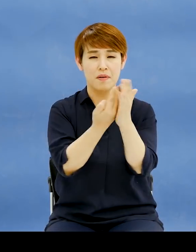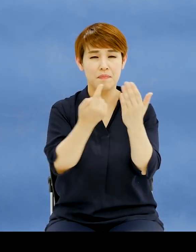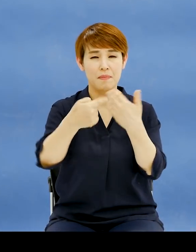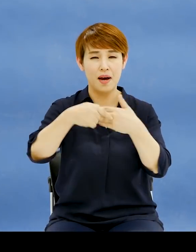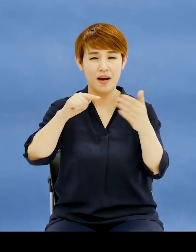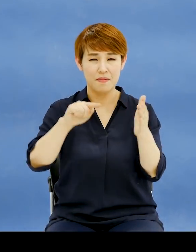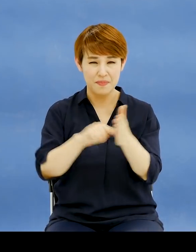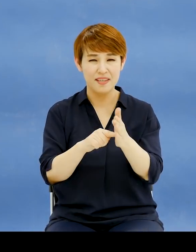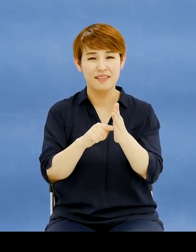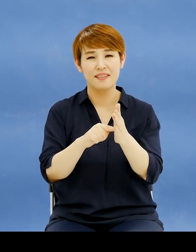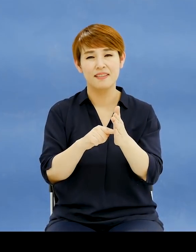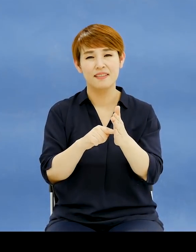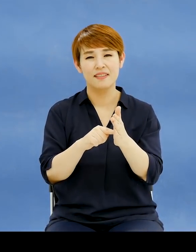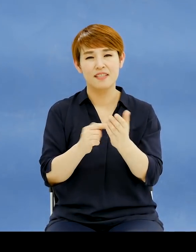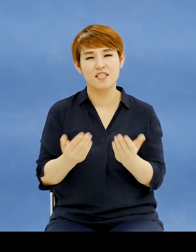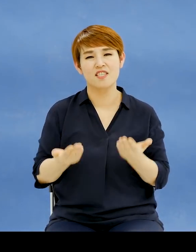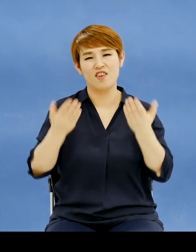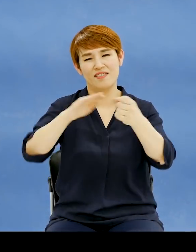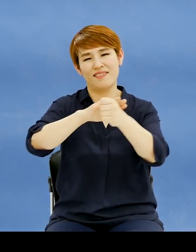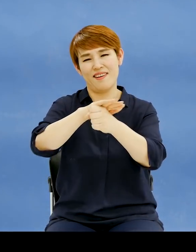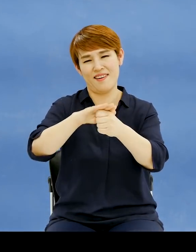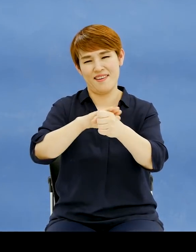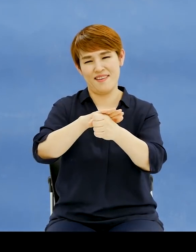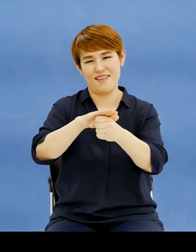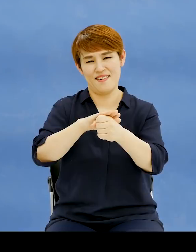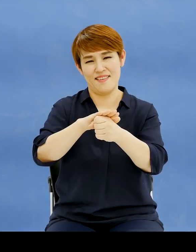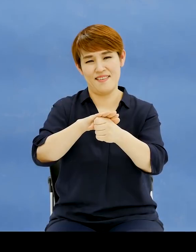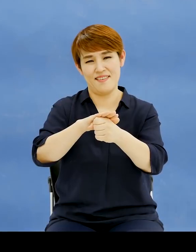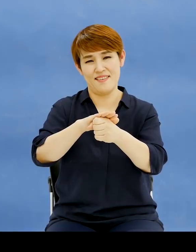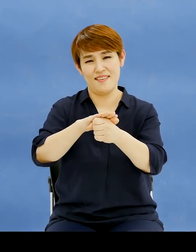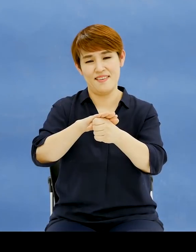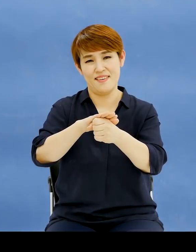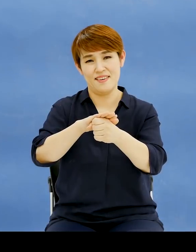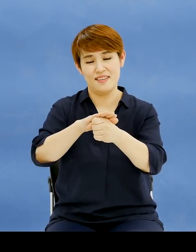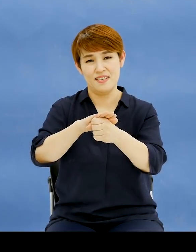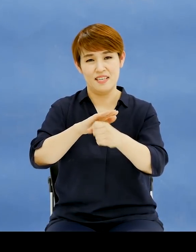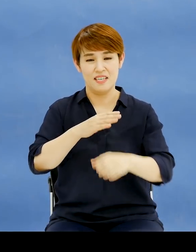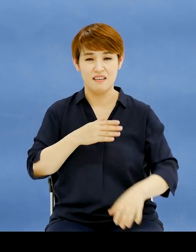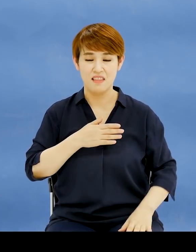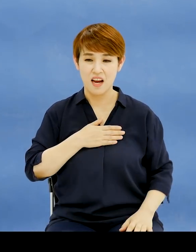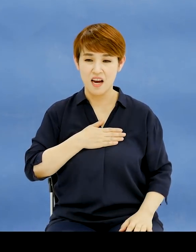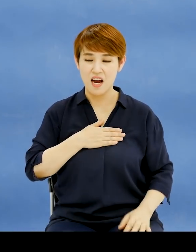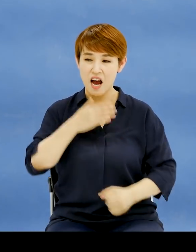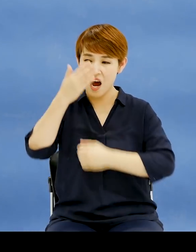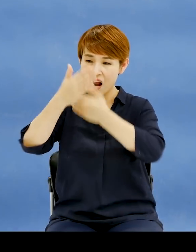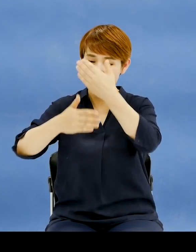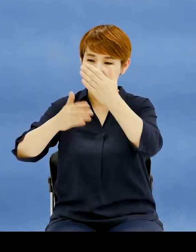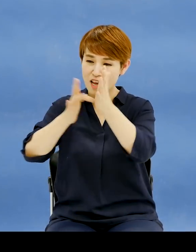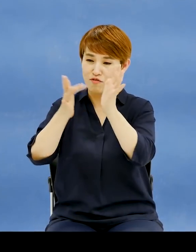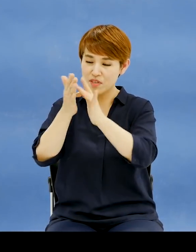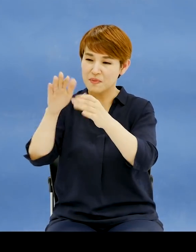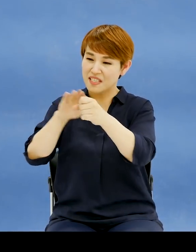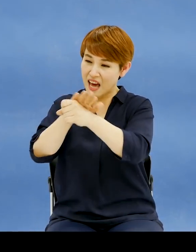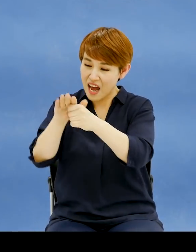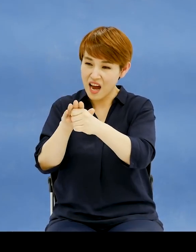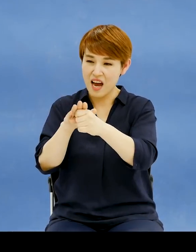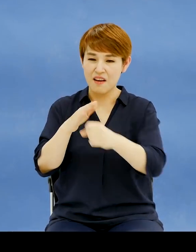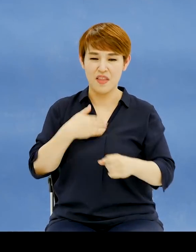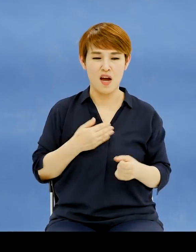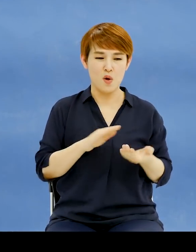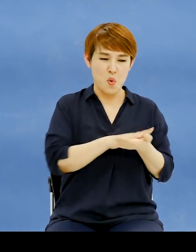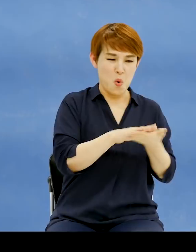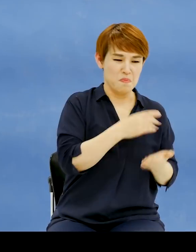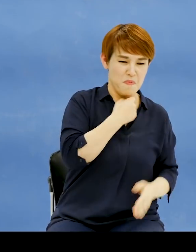온 마음 다해 사랑해요. 근데 진짜 온 마음 다해 사랑하는 사람이 미끄럼 탈 시간 따로